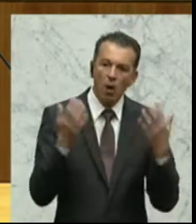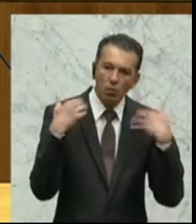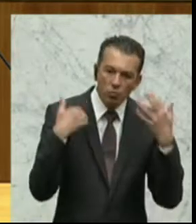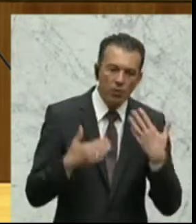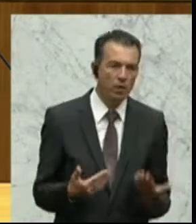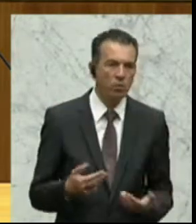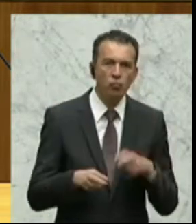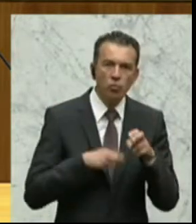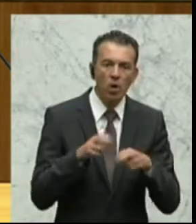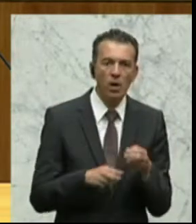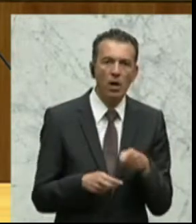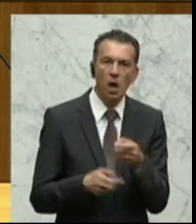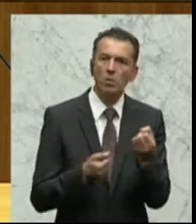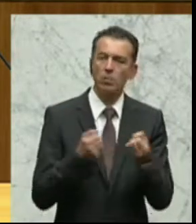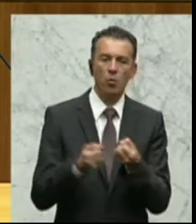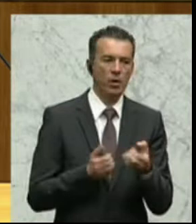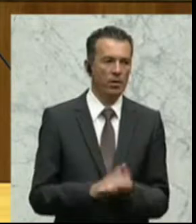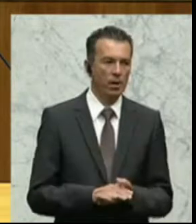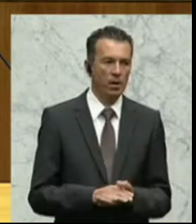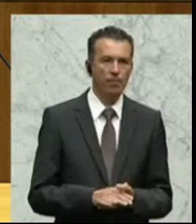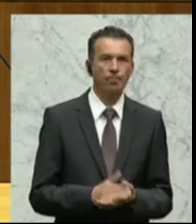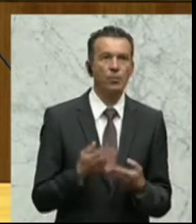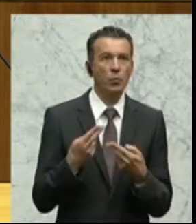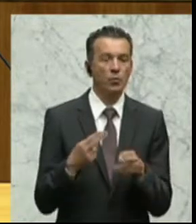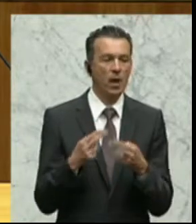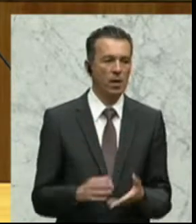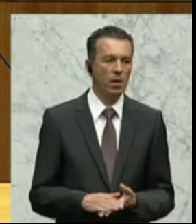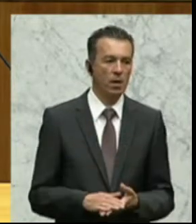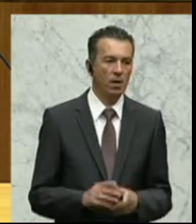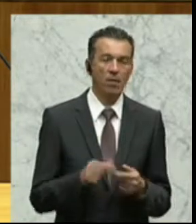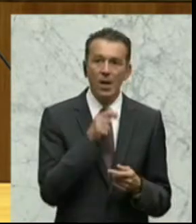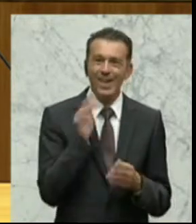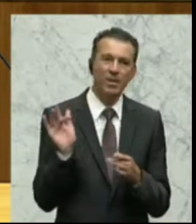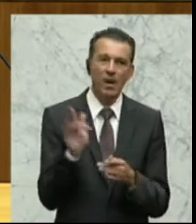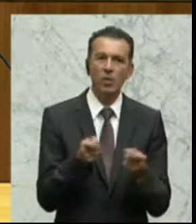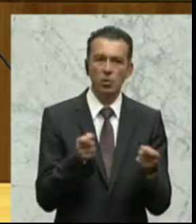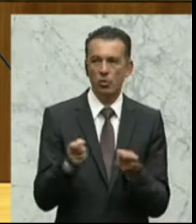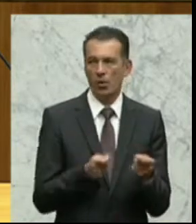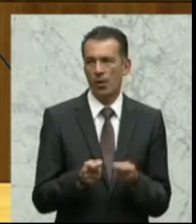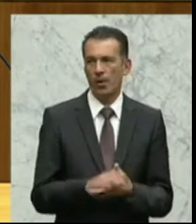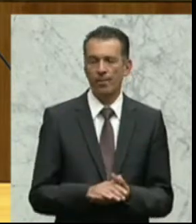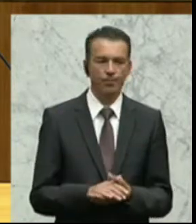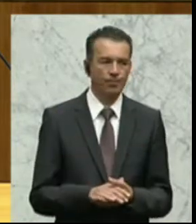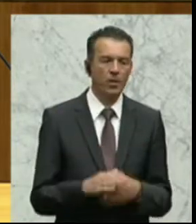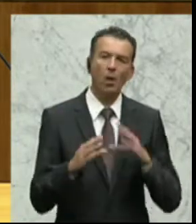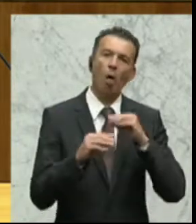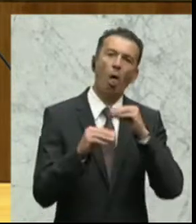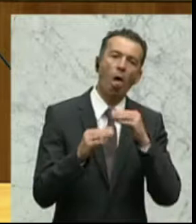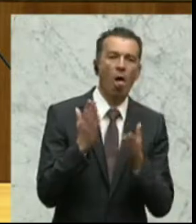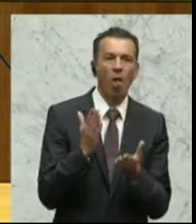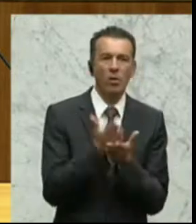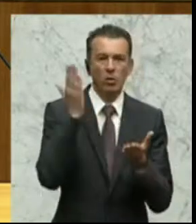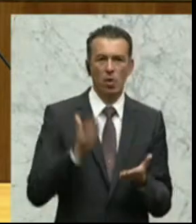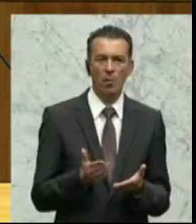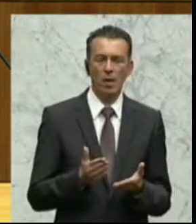die Politik, in diese Richtung gehen wir im Moment. Und wenn wir da nicht gegensteuern und endlich mit dem Schwätzen und mit dem Reden aufhören und konkrete Maßnahmen beschließen,